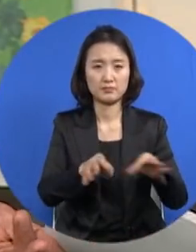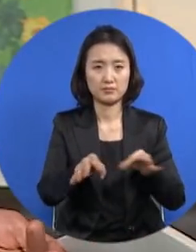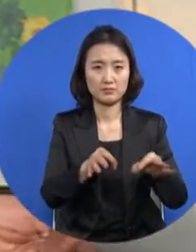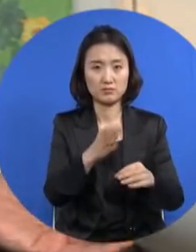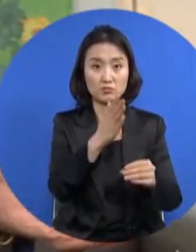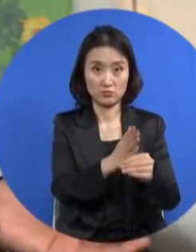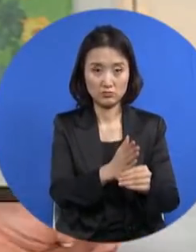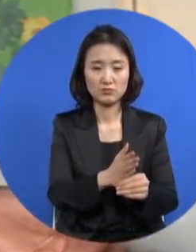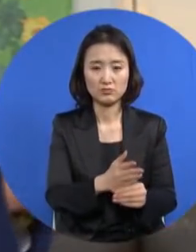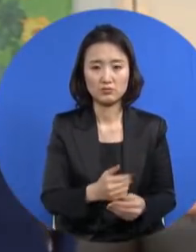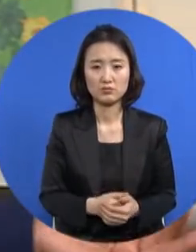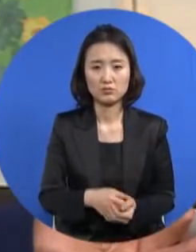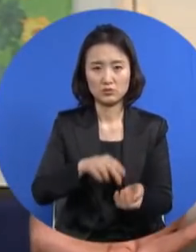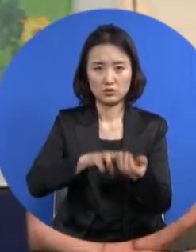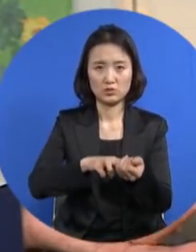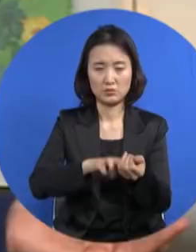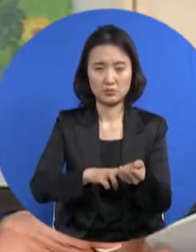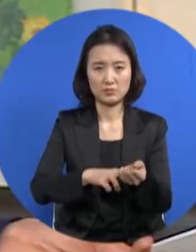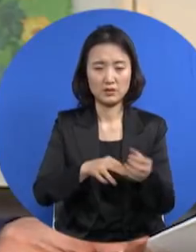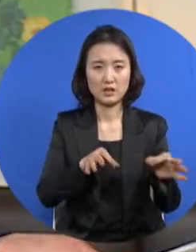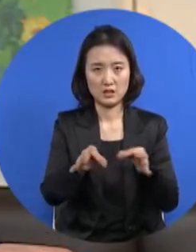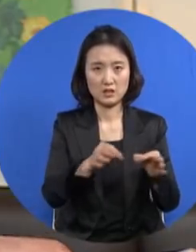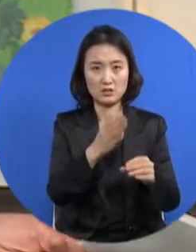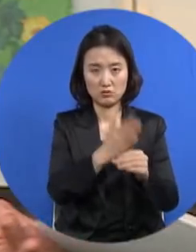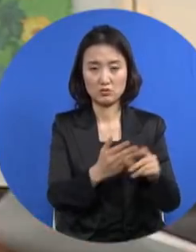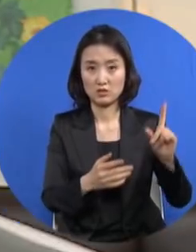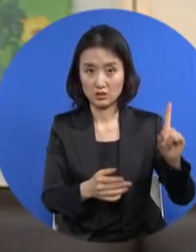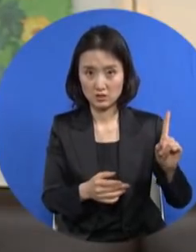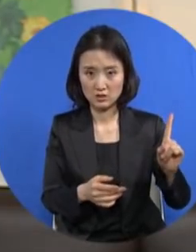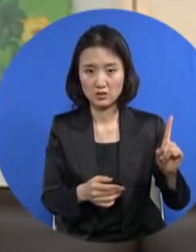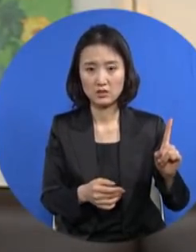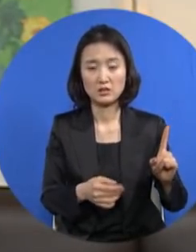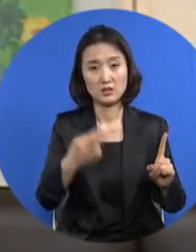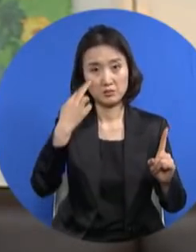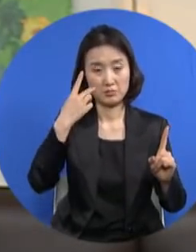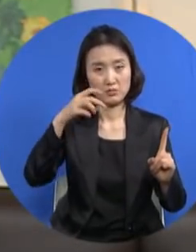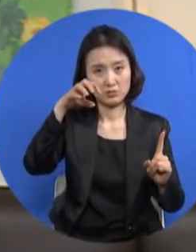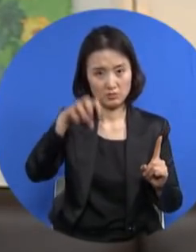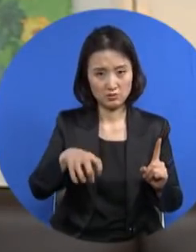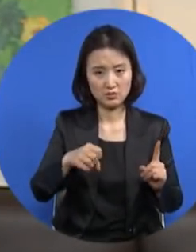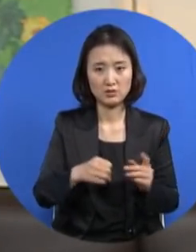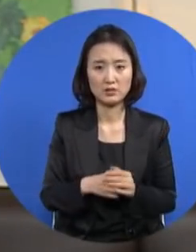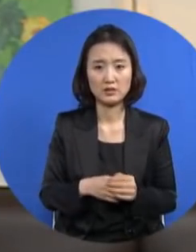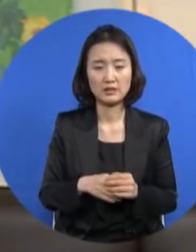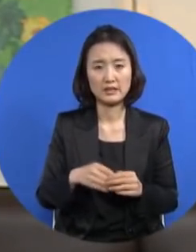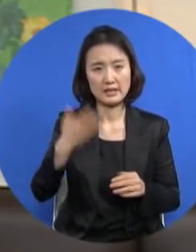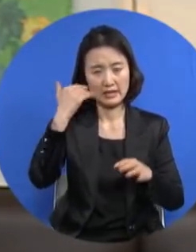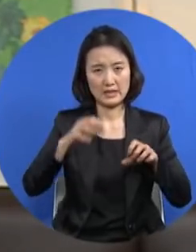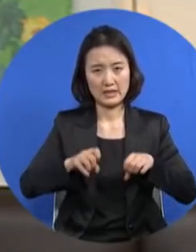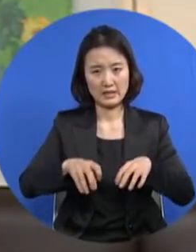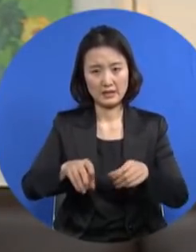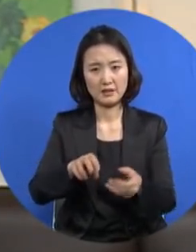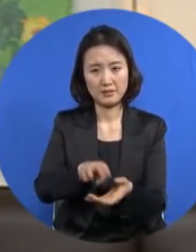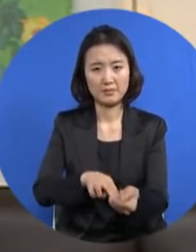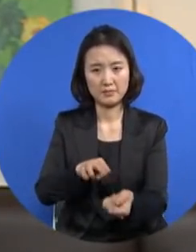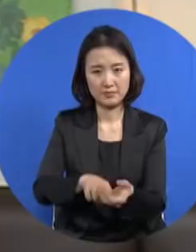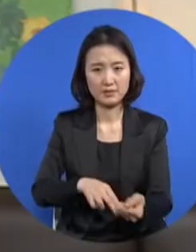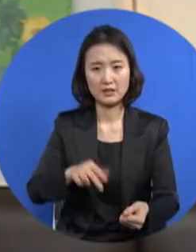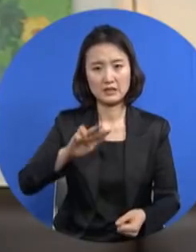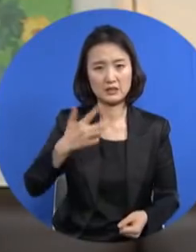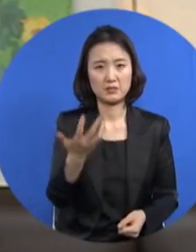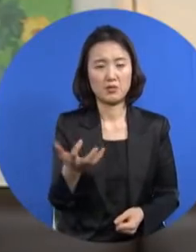뭐 영국에서 초밥집으로 제일 유명한 분 한 분하고 미국에서 뭐 김밥하는 김승호